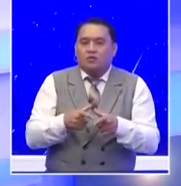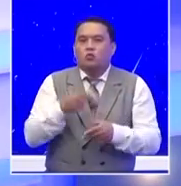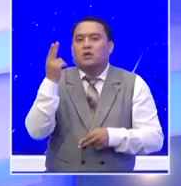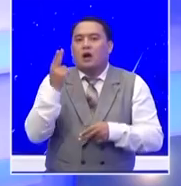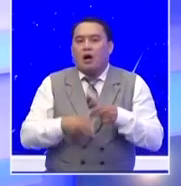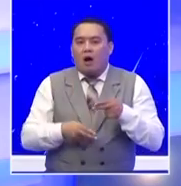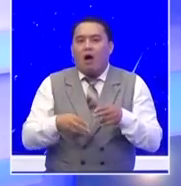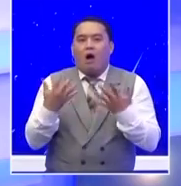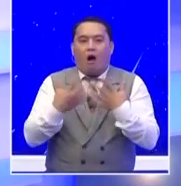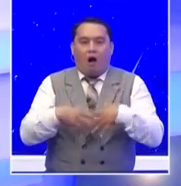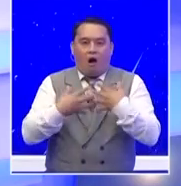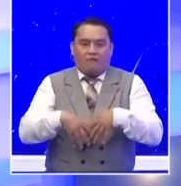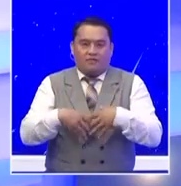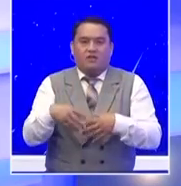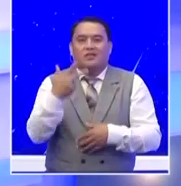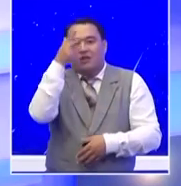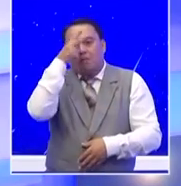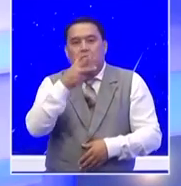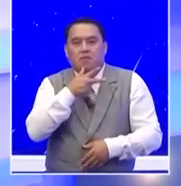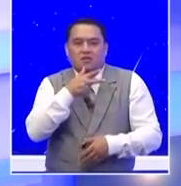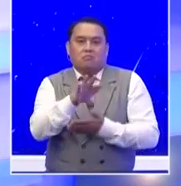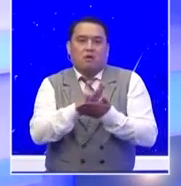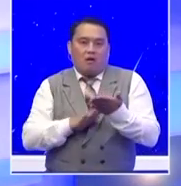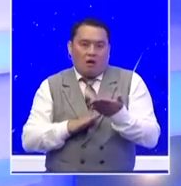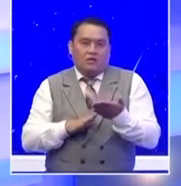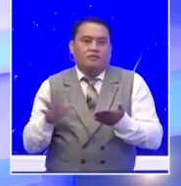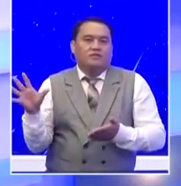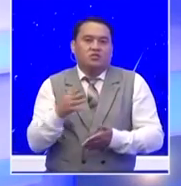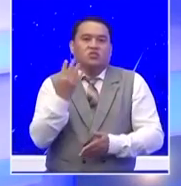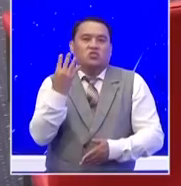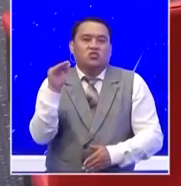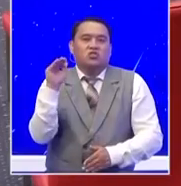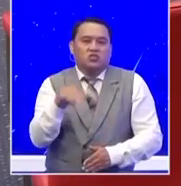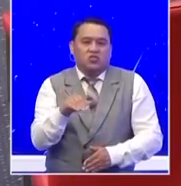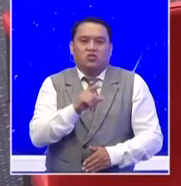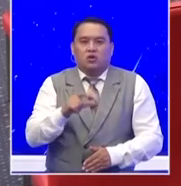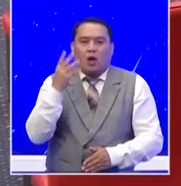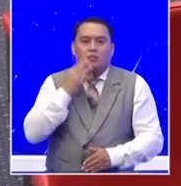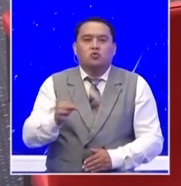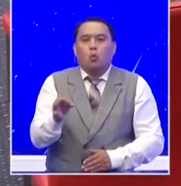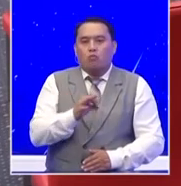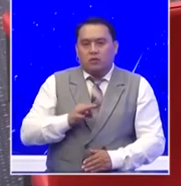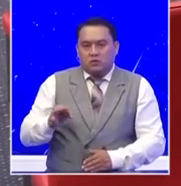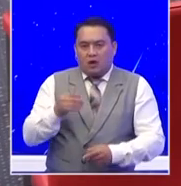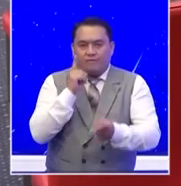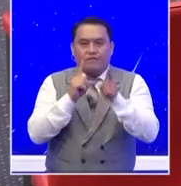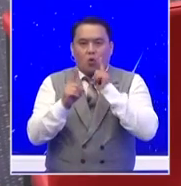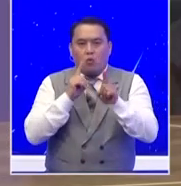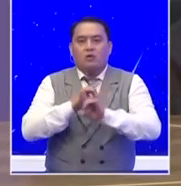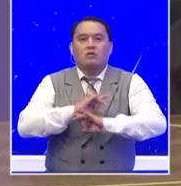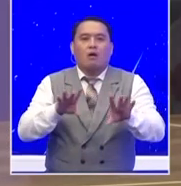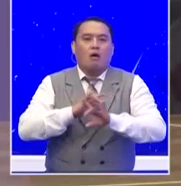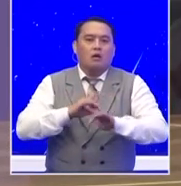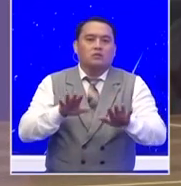концу, их автоматически продлевают на 3 месяца. В этом числе почти 4000 ЖТСУСцев. Об этом сообщил на брифинге Жумабек